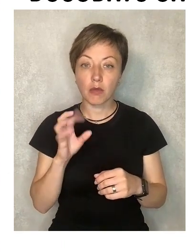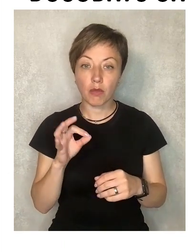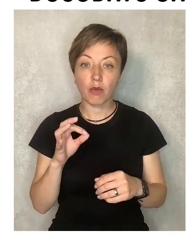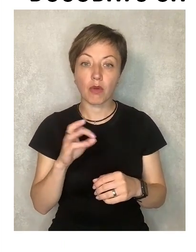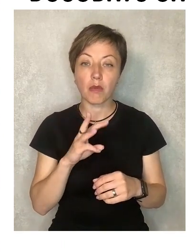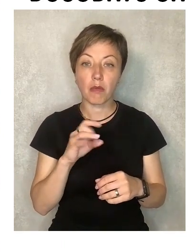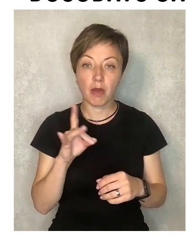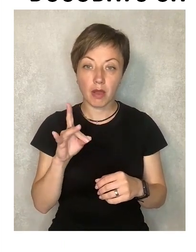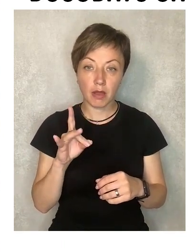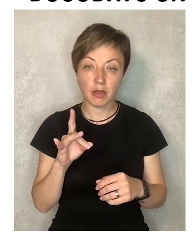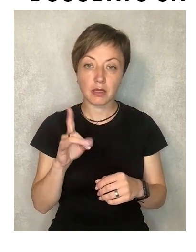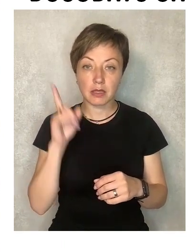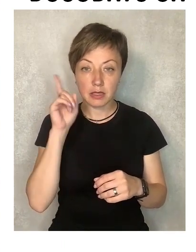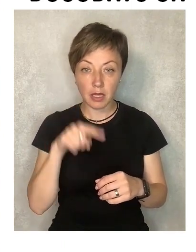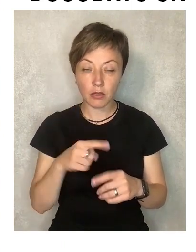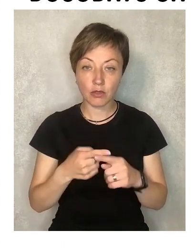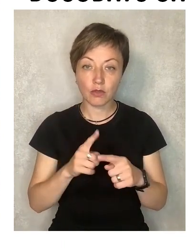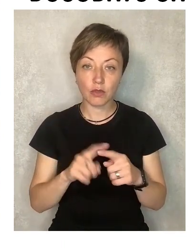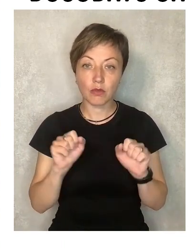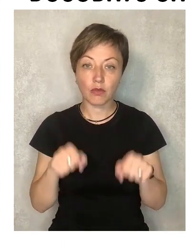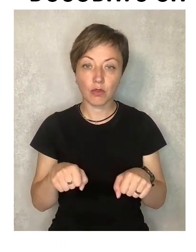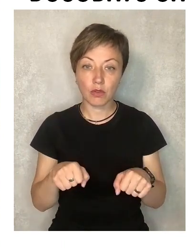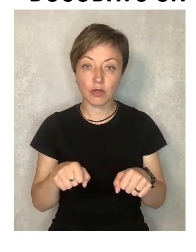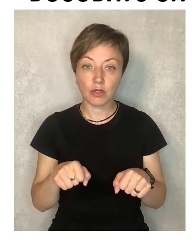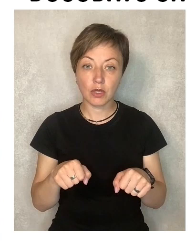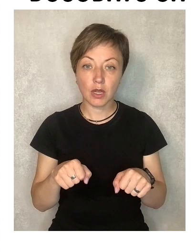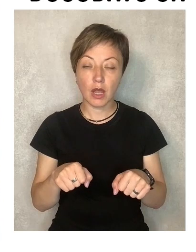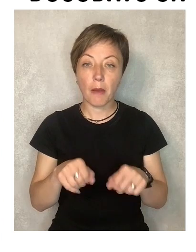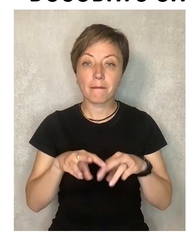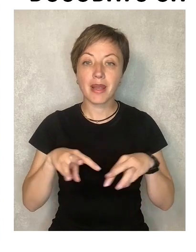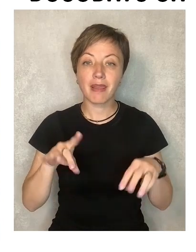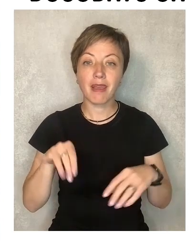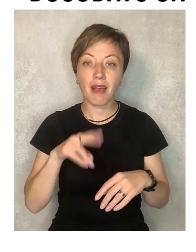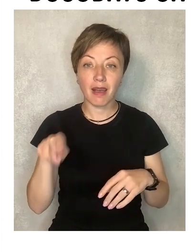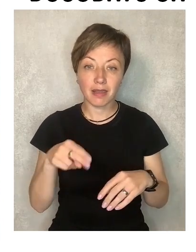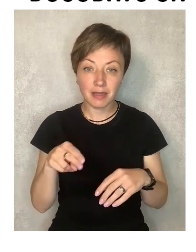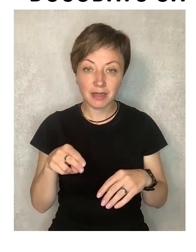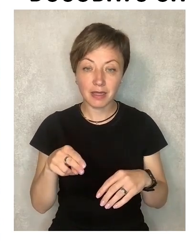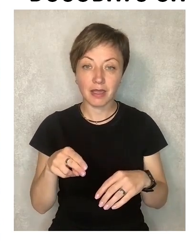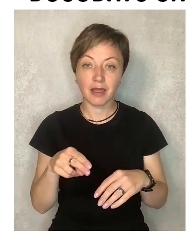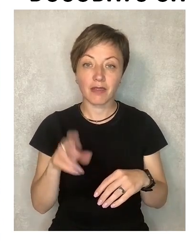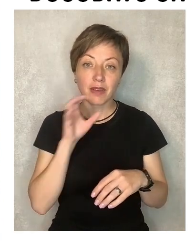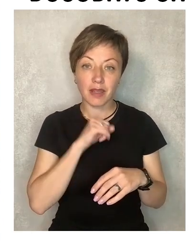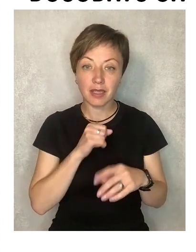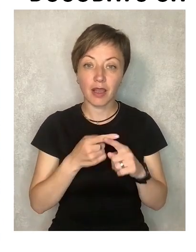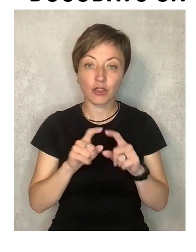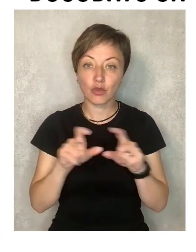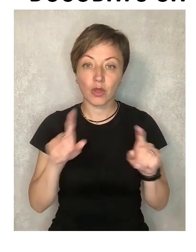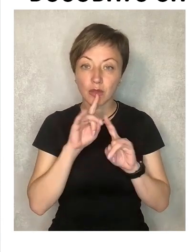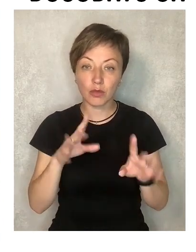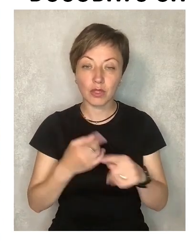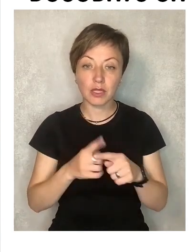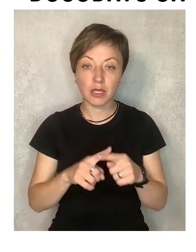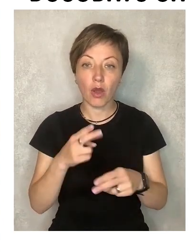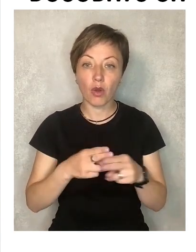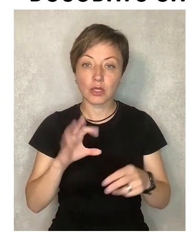можуть спилити мільярди на будівництві дороги, і нічого не буде. А як підняти питання, що якоїсь школи не буде, це вже таке гостро